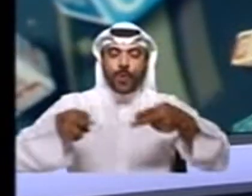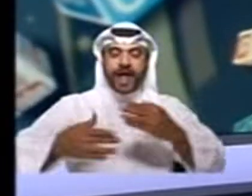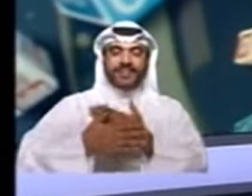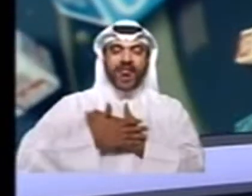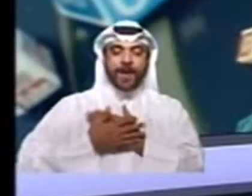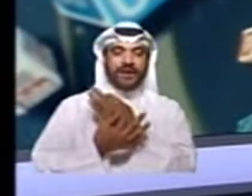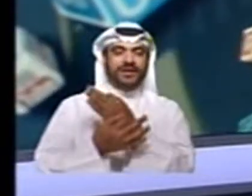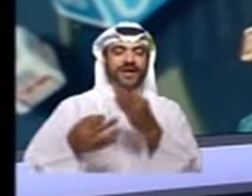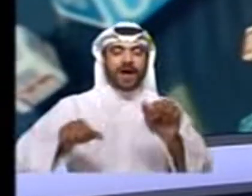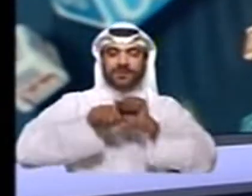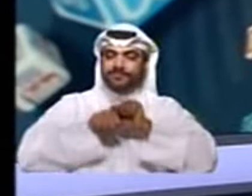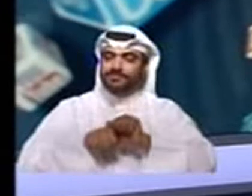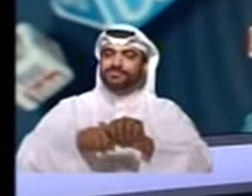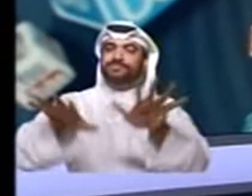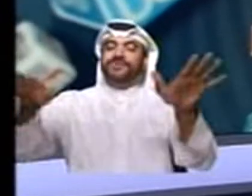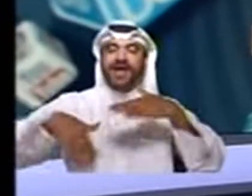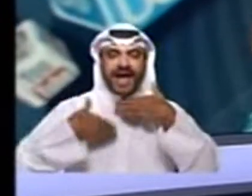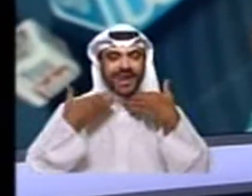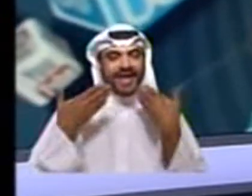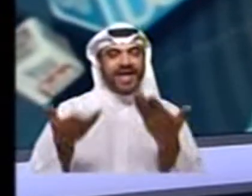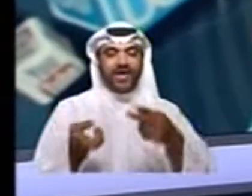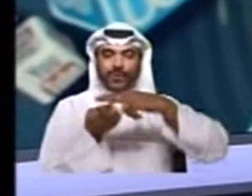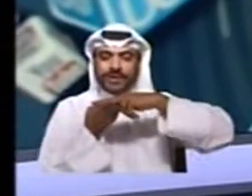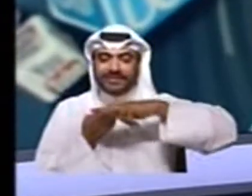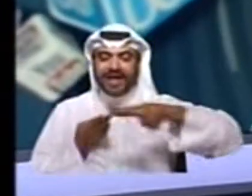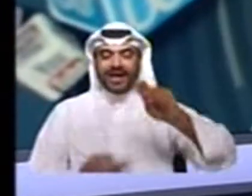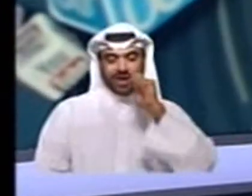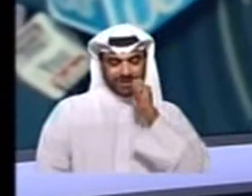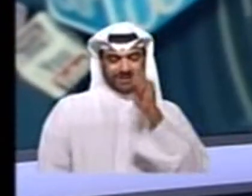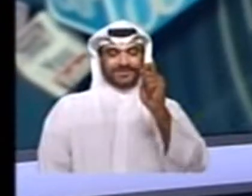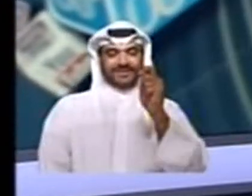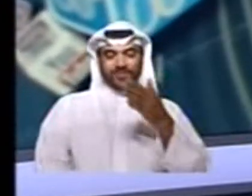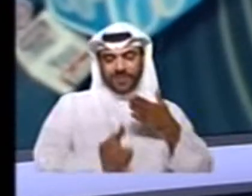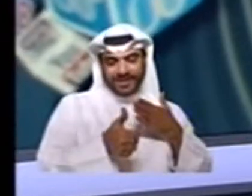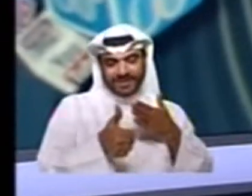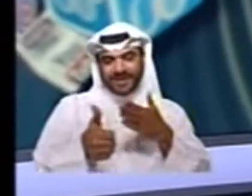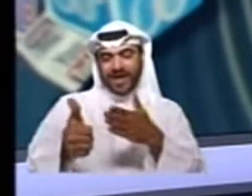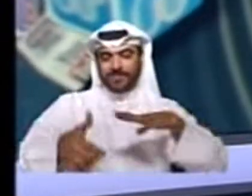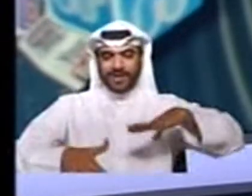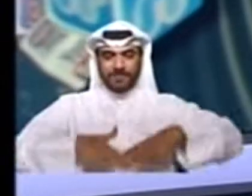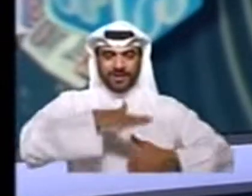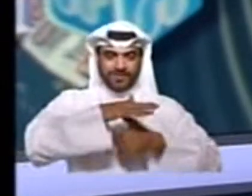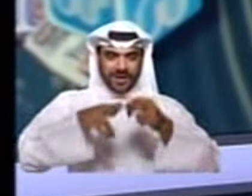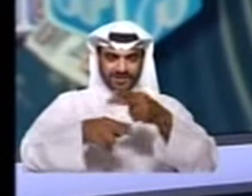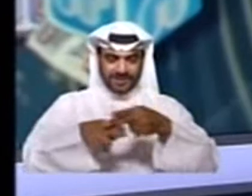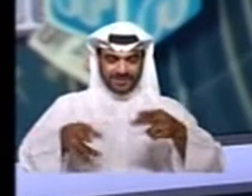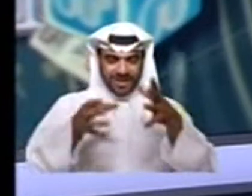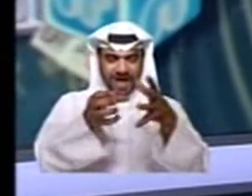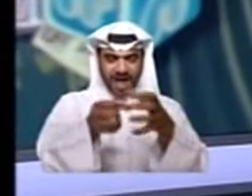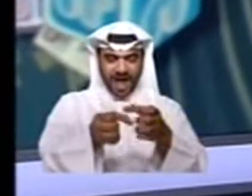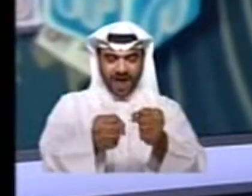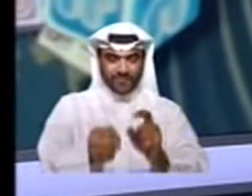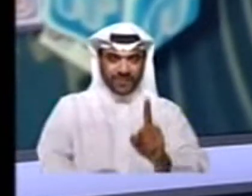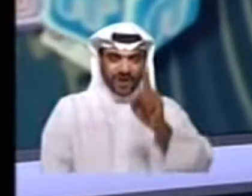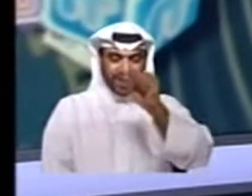منار العمل الإنساني وواحة للخير والسلام قولا وفعلا تحت ظل حضرة صاحب السمو أمير البلاد